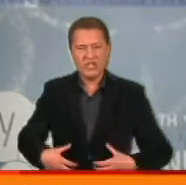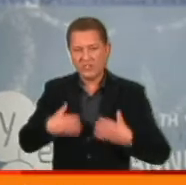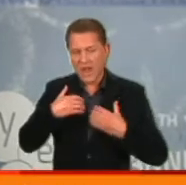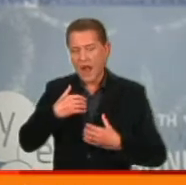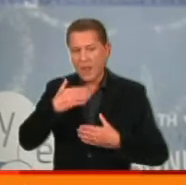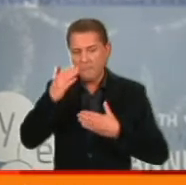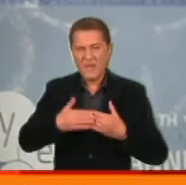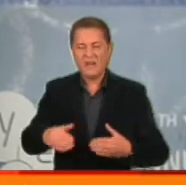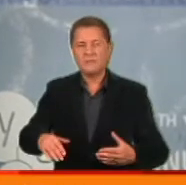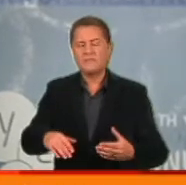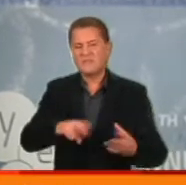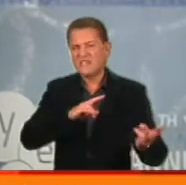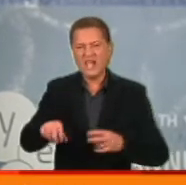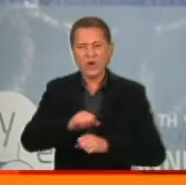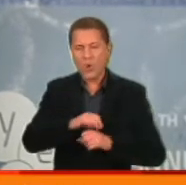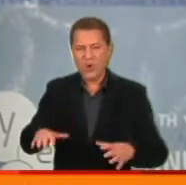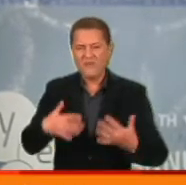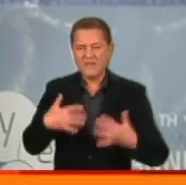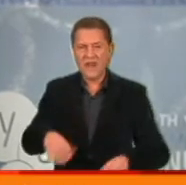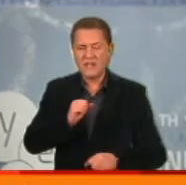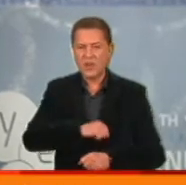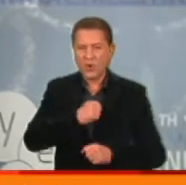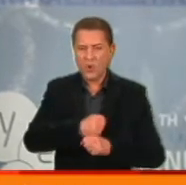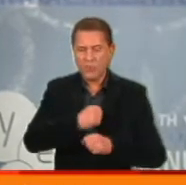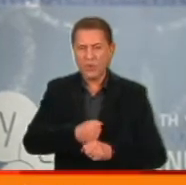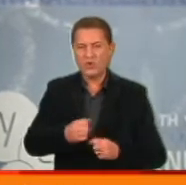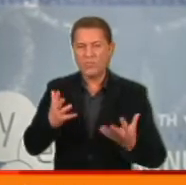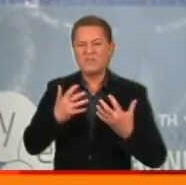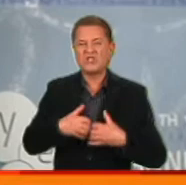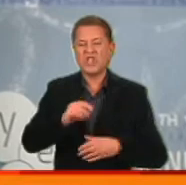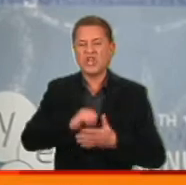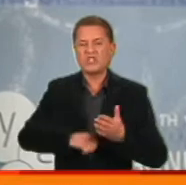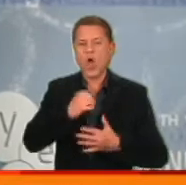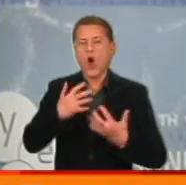перед терором, страх втратити роботу через роботів. Нині,